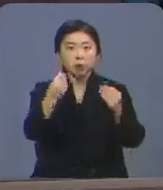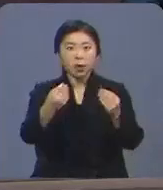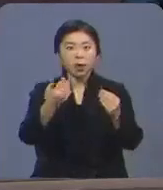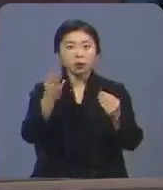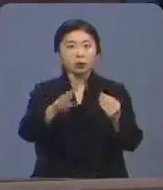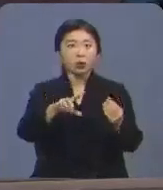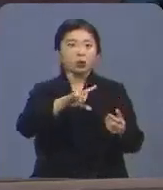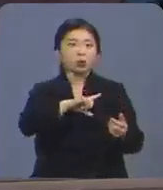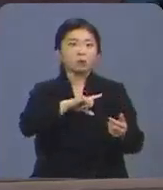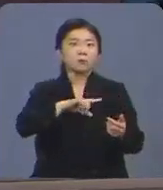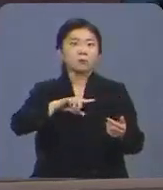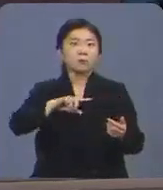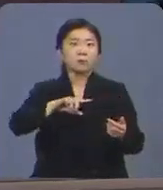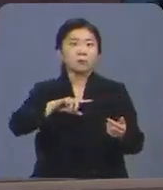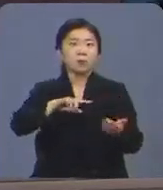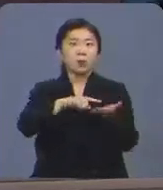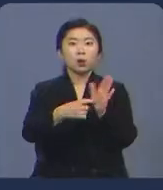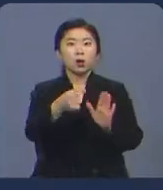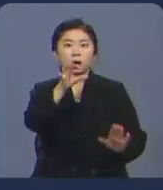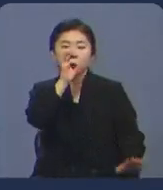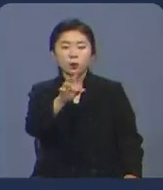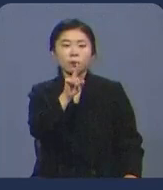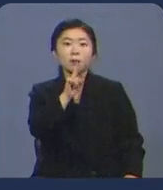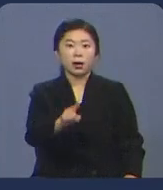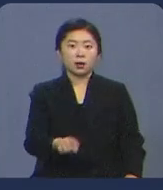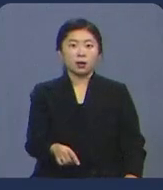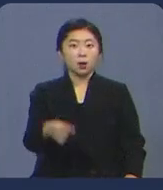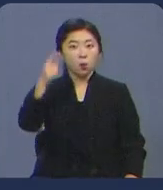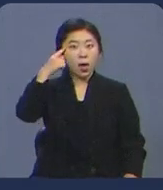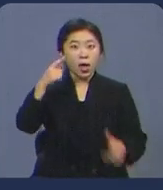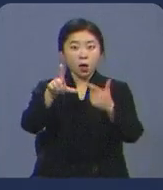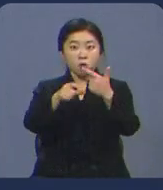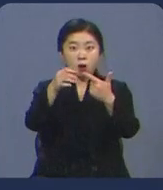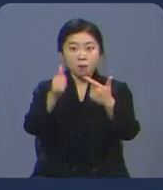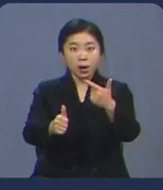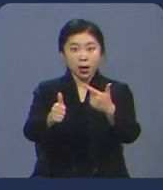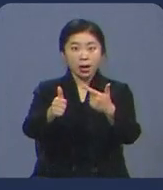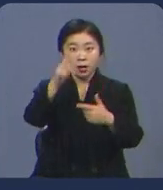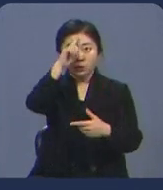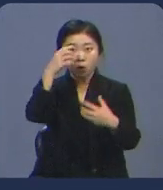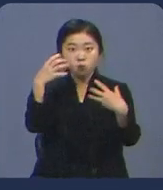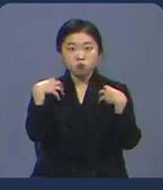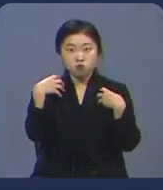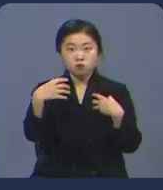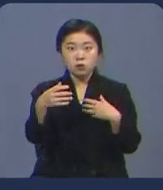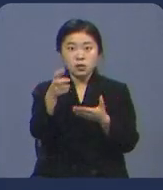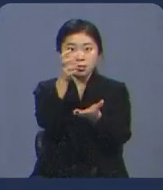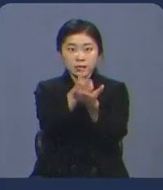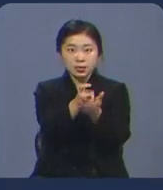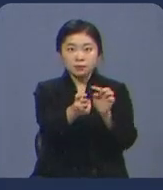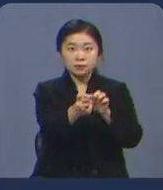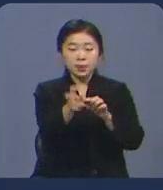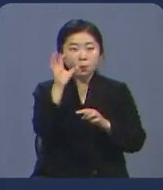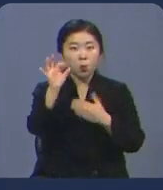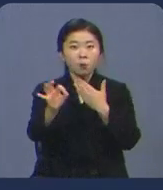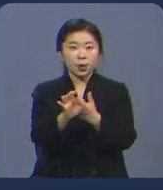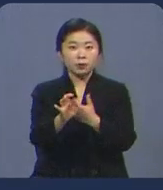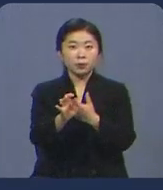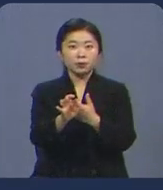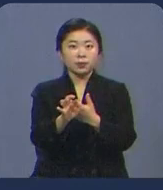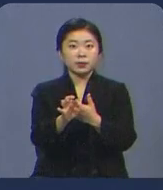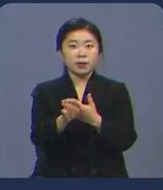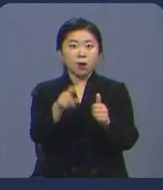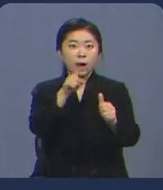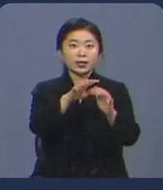두 달여 만에 원칙을 바꾼 겁니다. 지난 6월 말 내려진 정부 방역대책본부 지침을 보면 확진자 직장 이름은